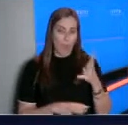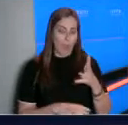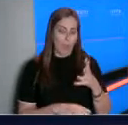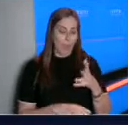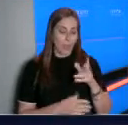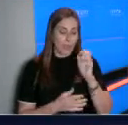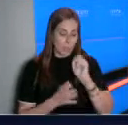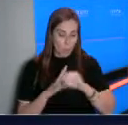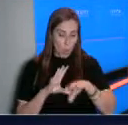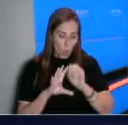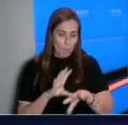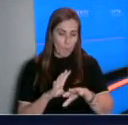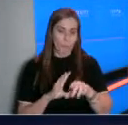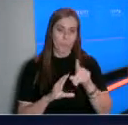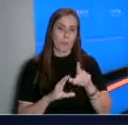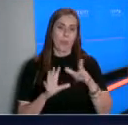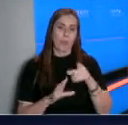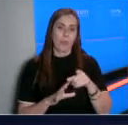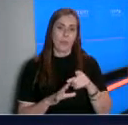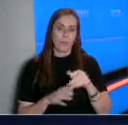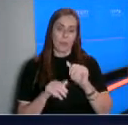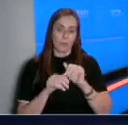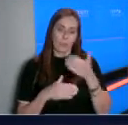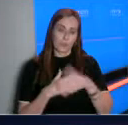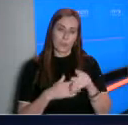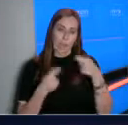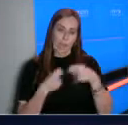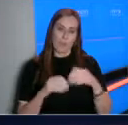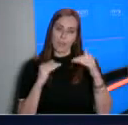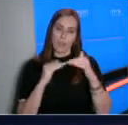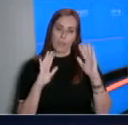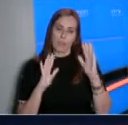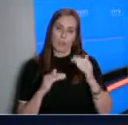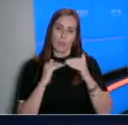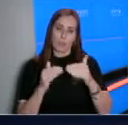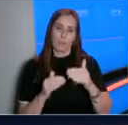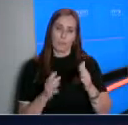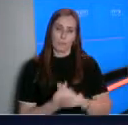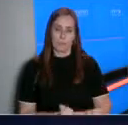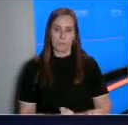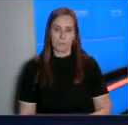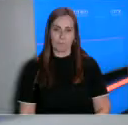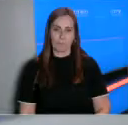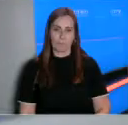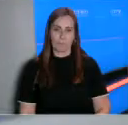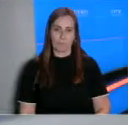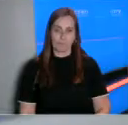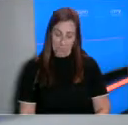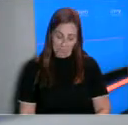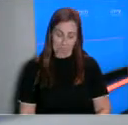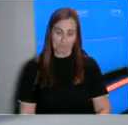אתה תורם באופן חודשי, וכמה אתה מחזק את הלובי, בסוף אתה חבר שווה, ואתה מקדם באותו אופי.